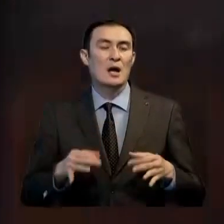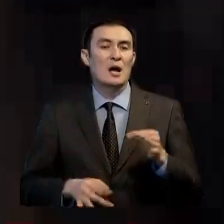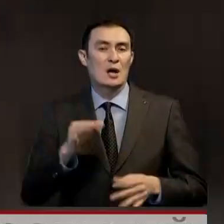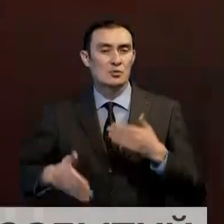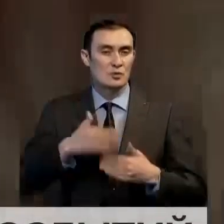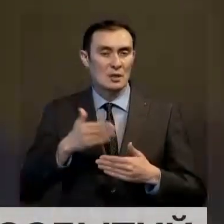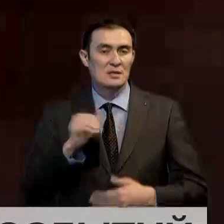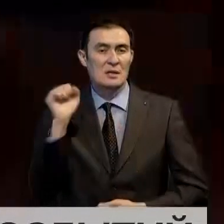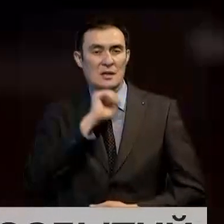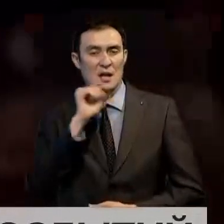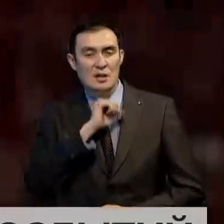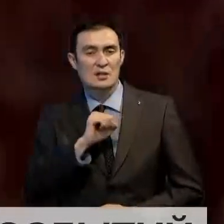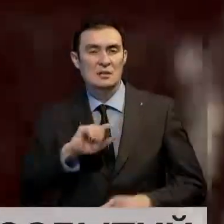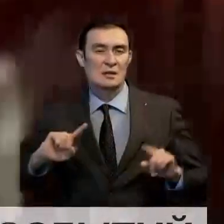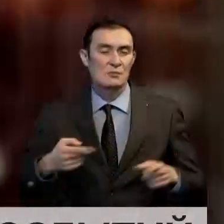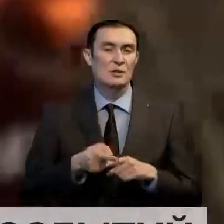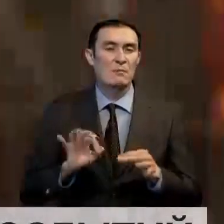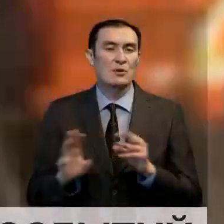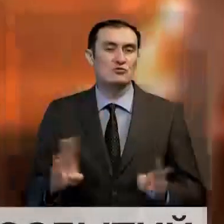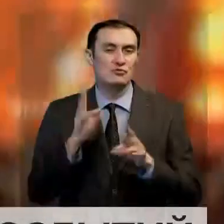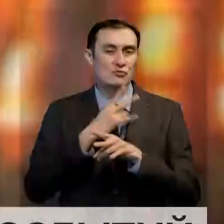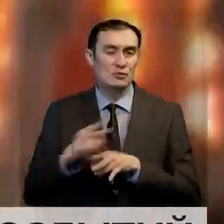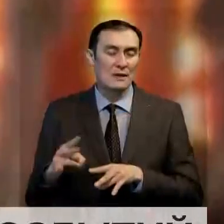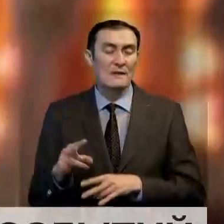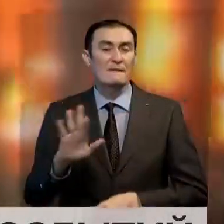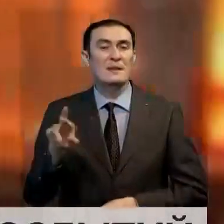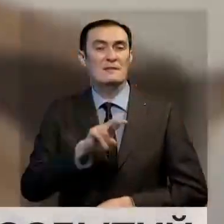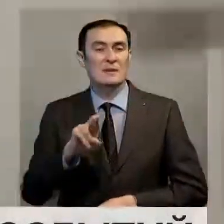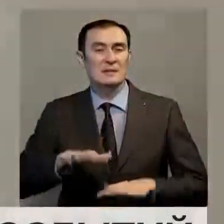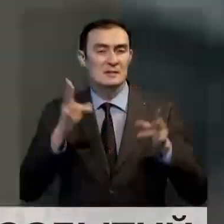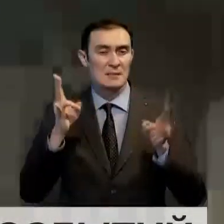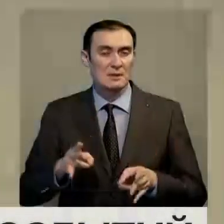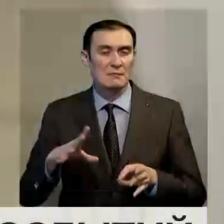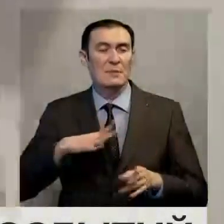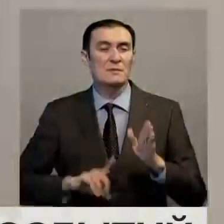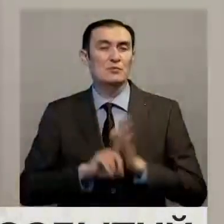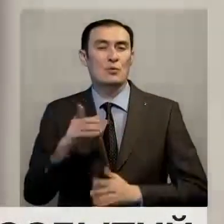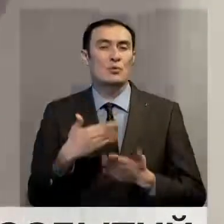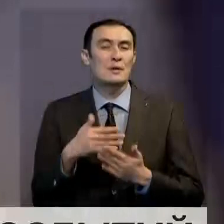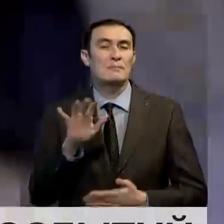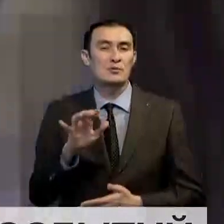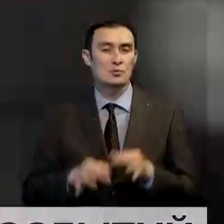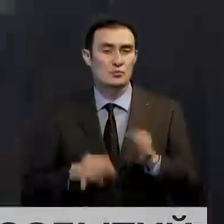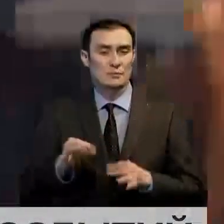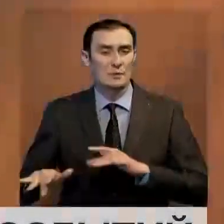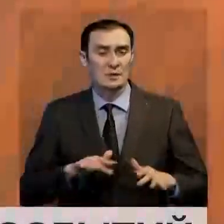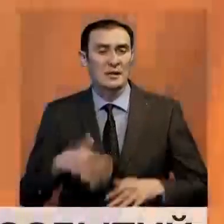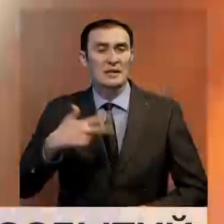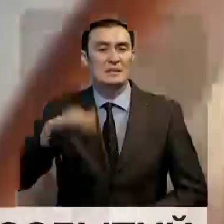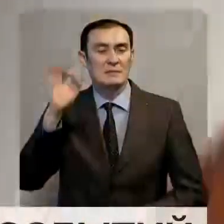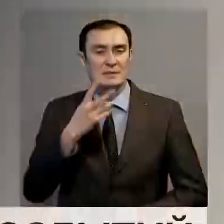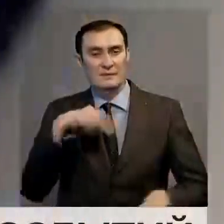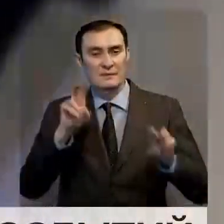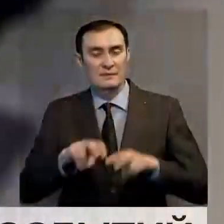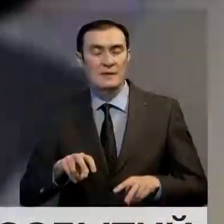уже осудили за кражи, грабежи и поджоги. Всего по январским событиям в регионе возбудили около 500 дел. Треть